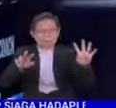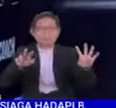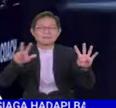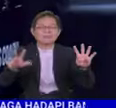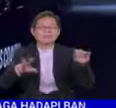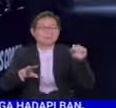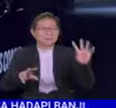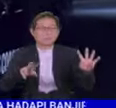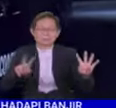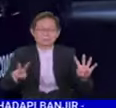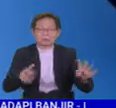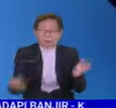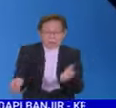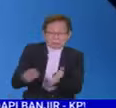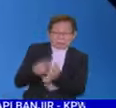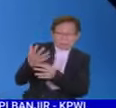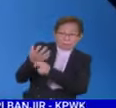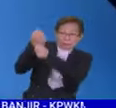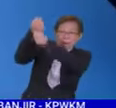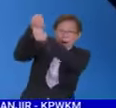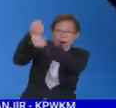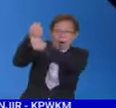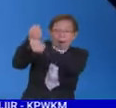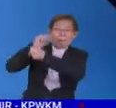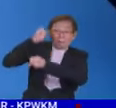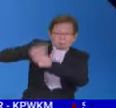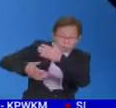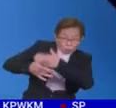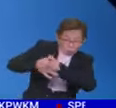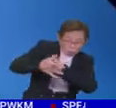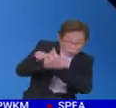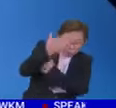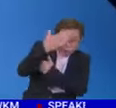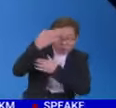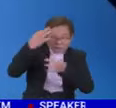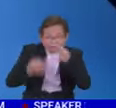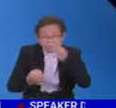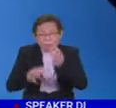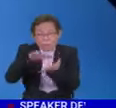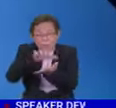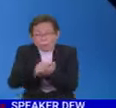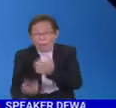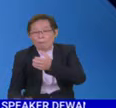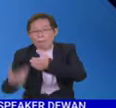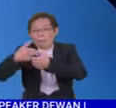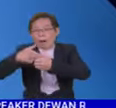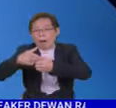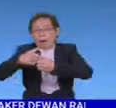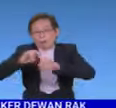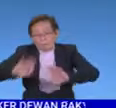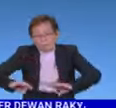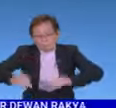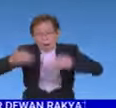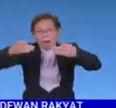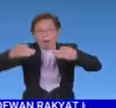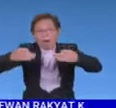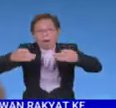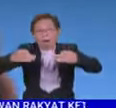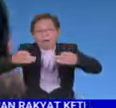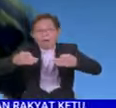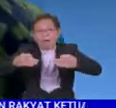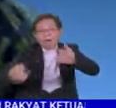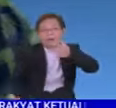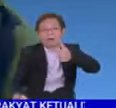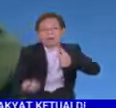4-2. Dia kini perlu mencatat kemenangan ke atas Musetti awal pagi nanti jika mahu menempah satu lagi slot ke separuh akhir sebagai